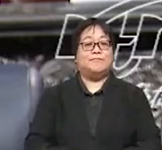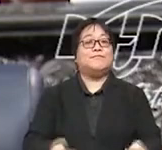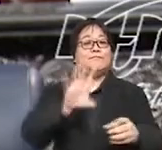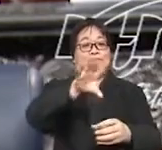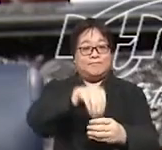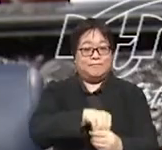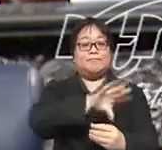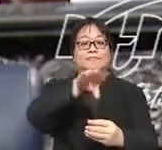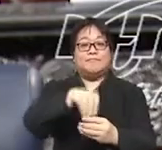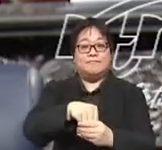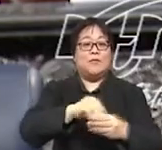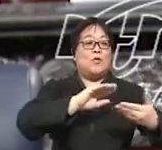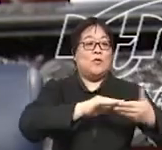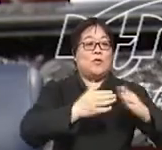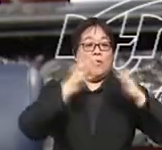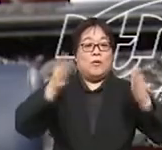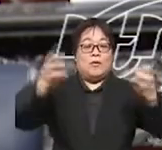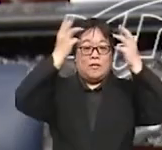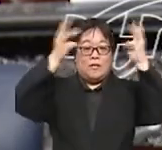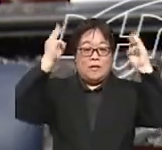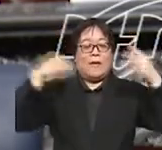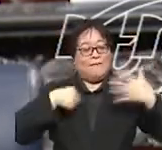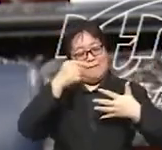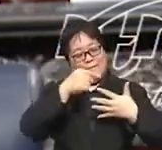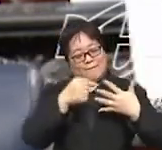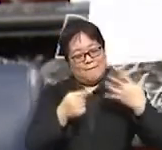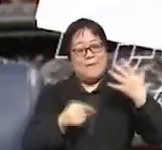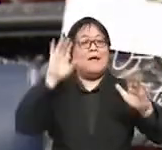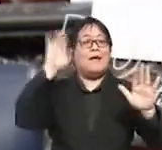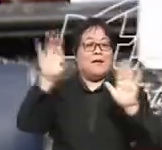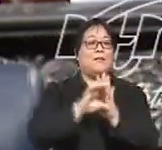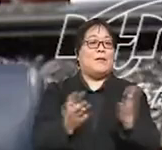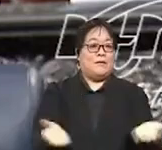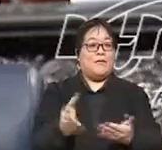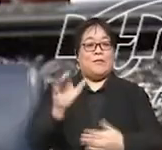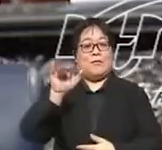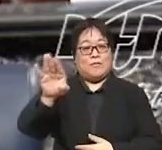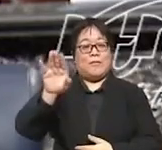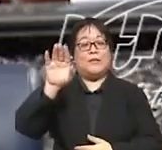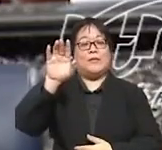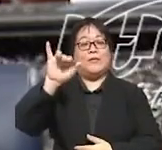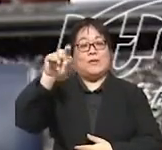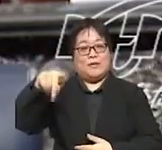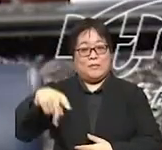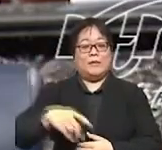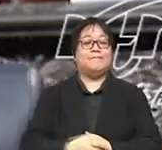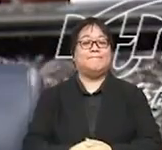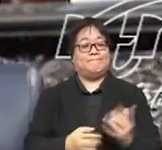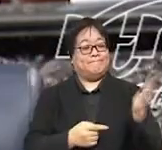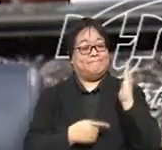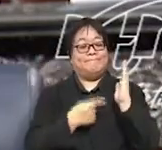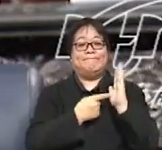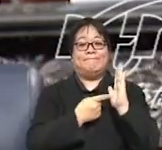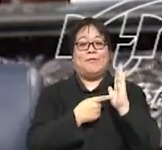berkepentingan seperti community orang asli saya ada beberapa gambar Disini yang mau meletus Spike mulai menunjukkan